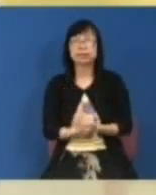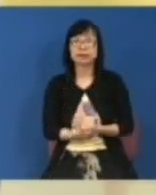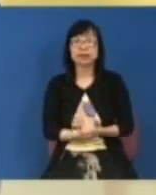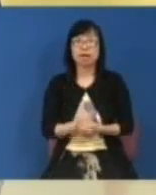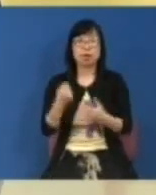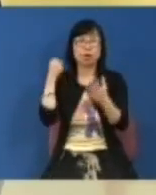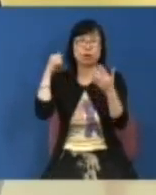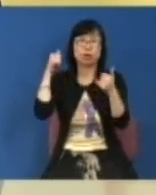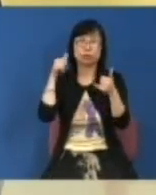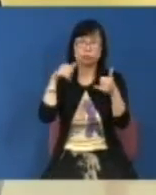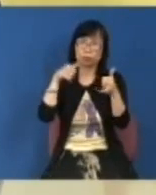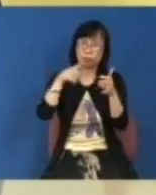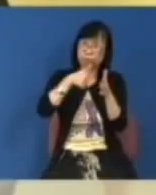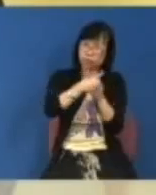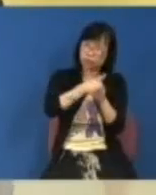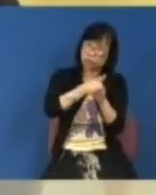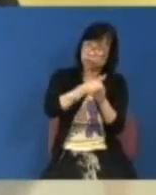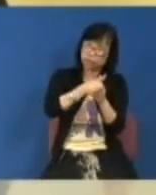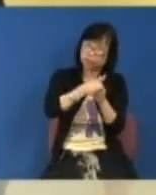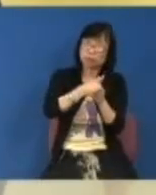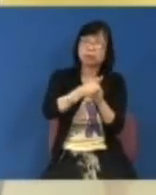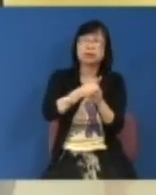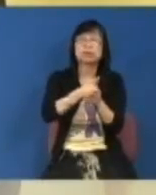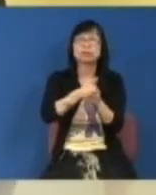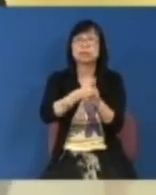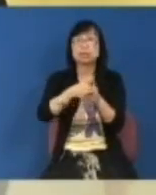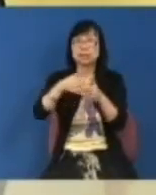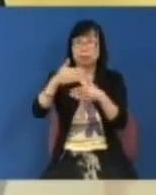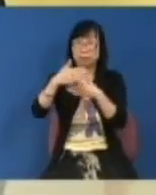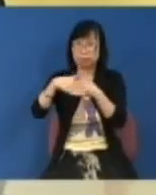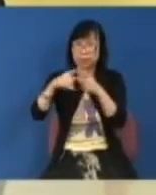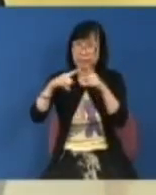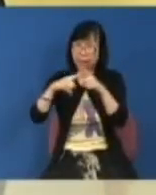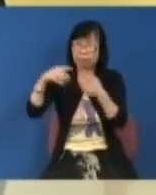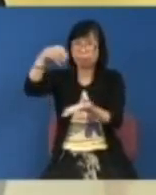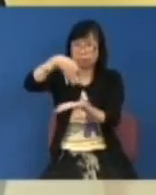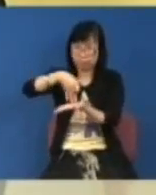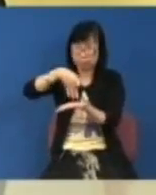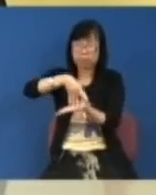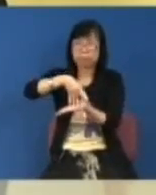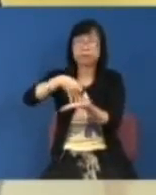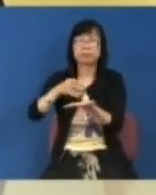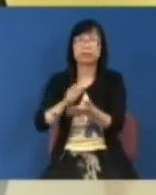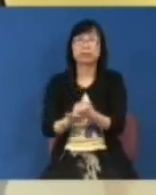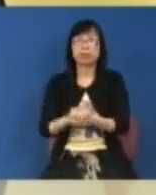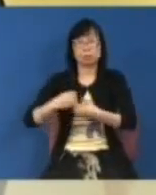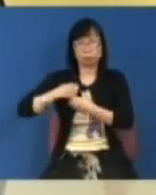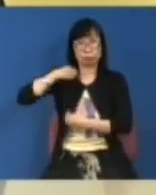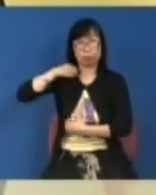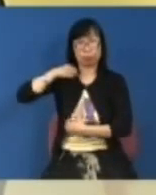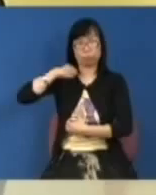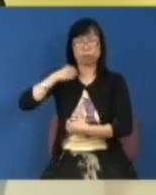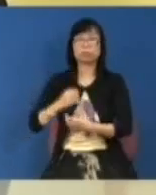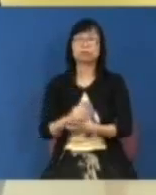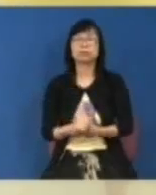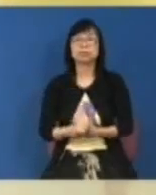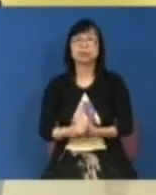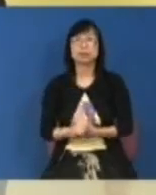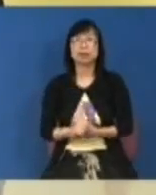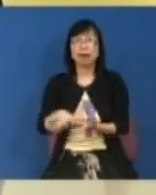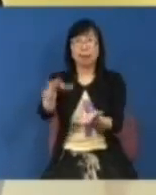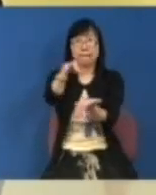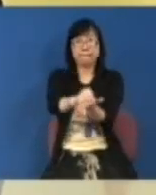止在外面劈劇，阻止啲人去登記從軍，佔